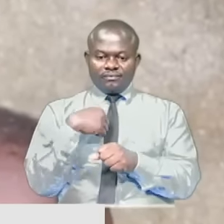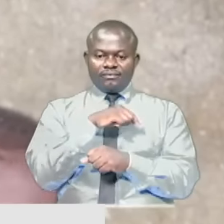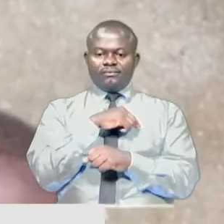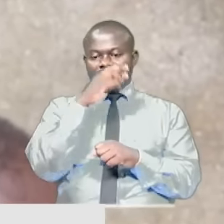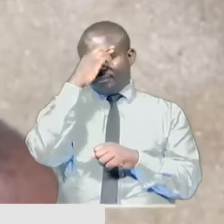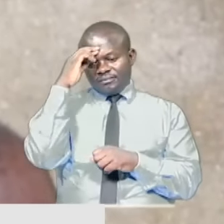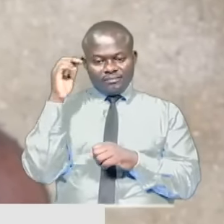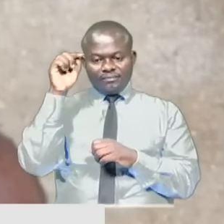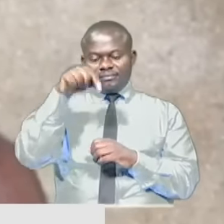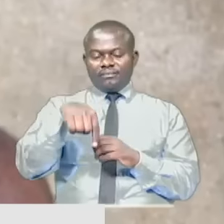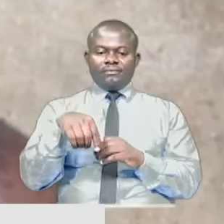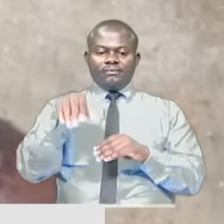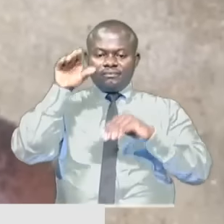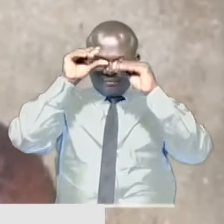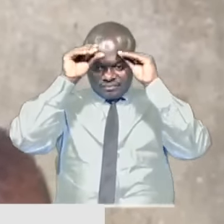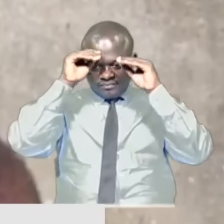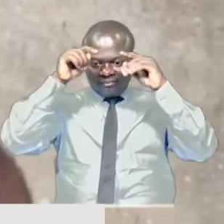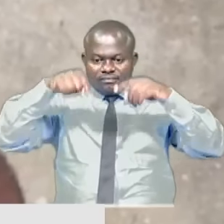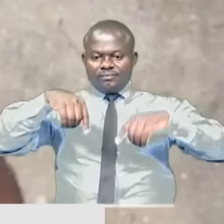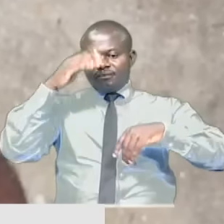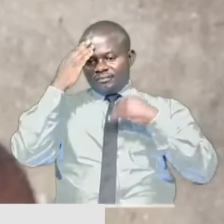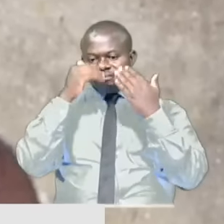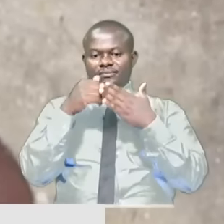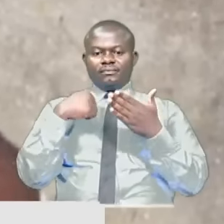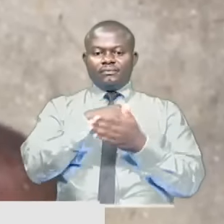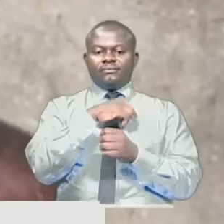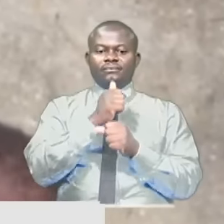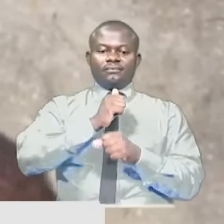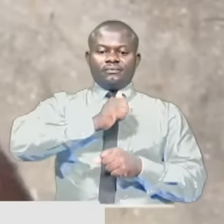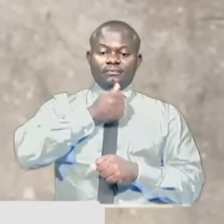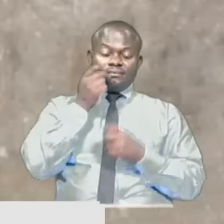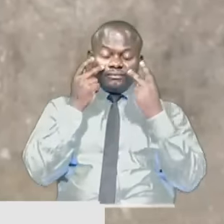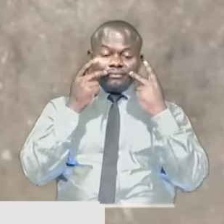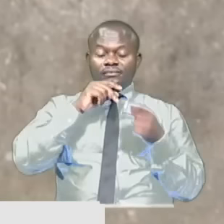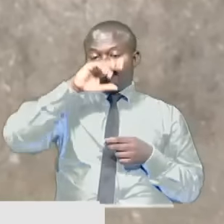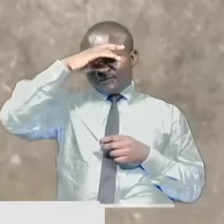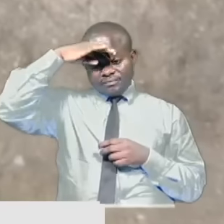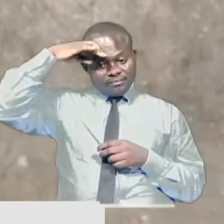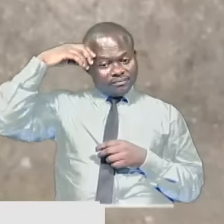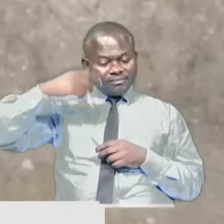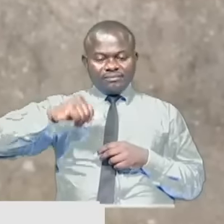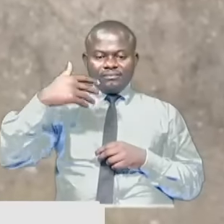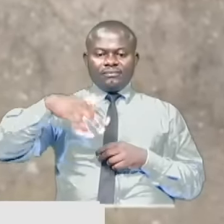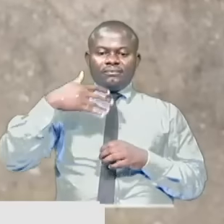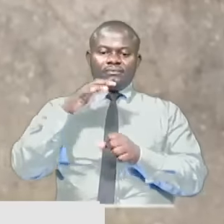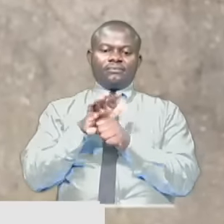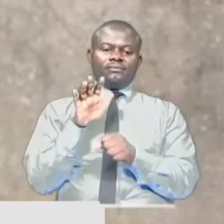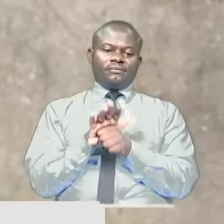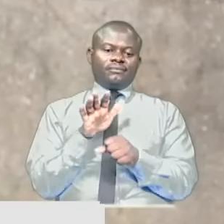mpamvu naje kubyiga no kugira ngo njye mbyikorera mbibone bitangoye ndahenda cyane